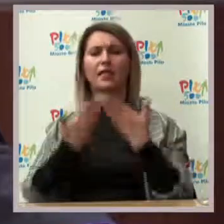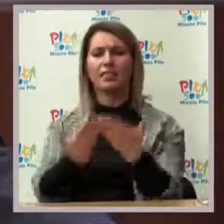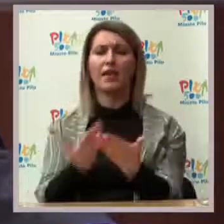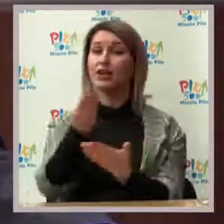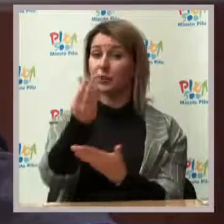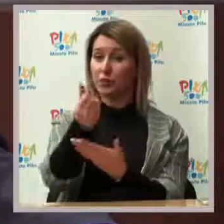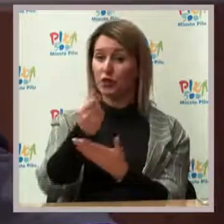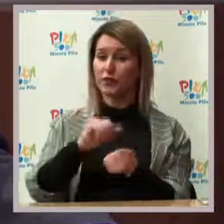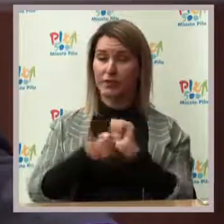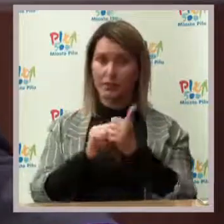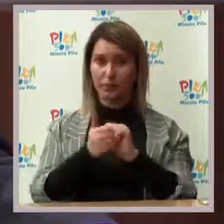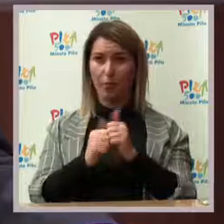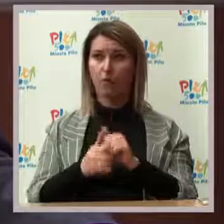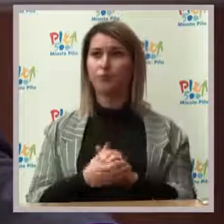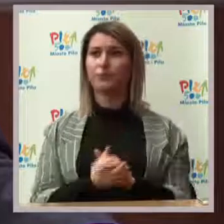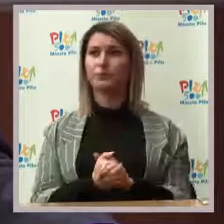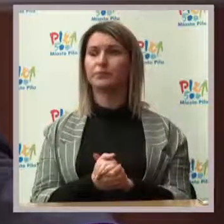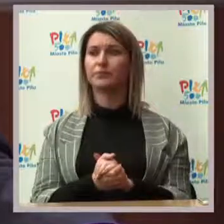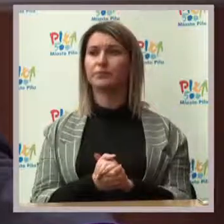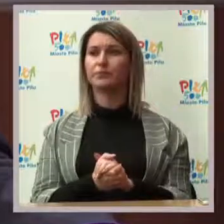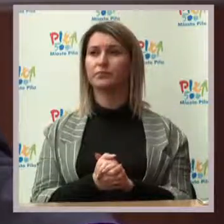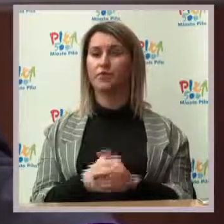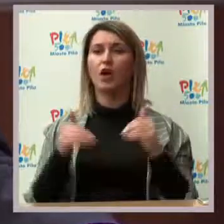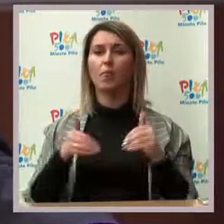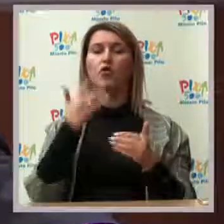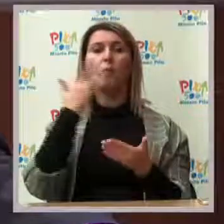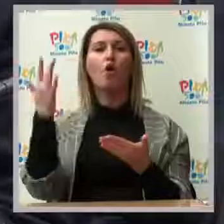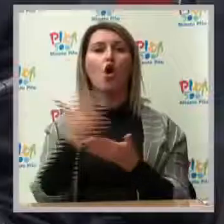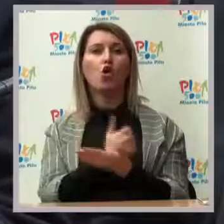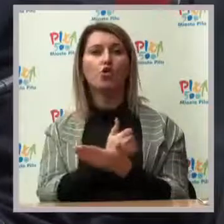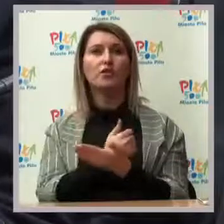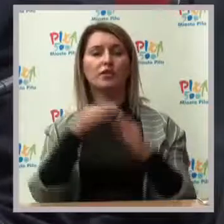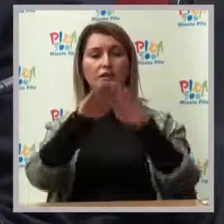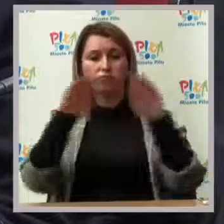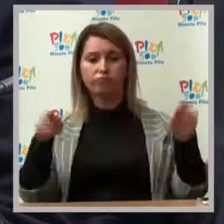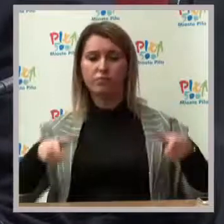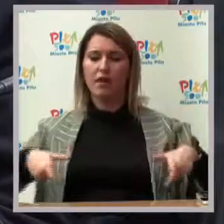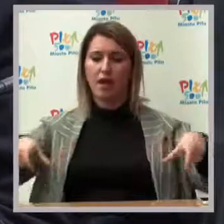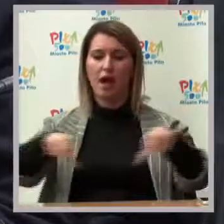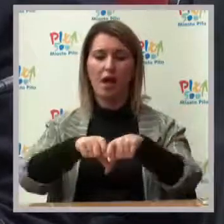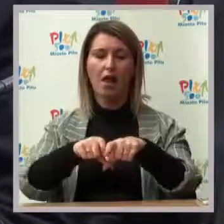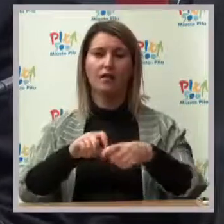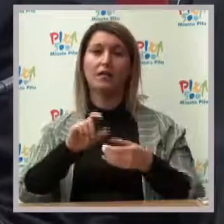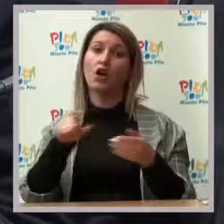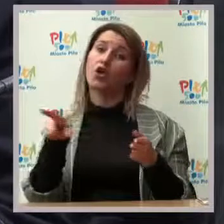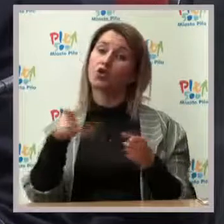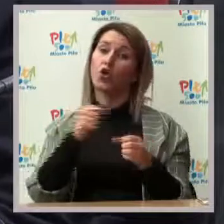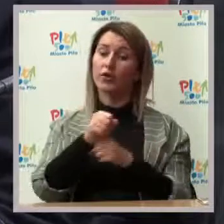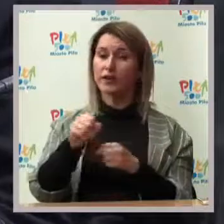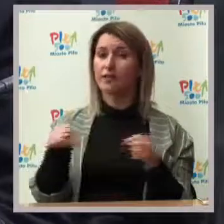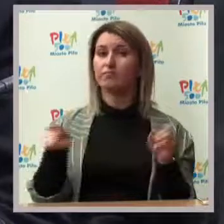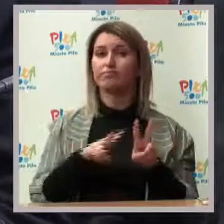ale nie tylko, bo mamy możliwość korzystania z obiektów sportowych miasta Piły,